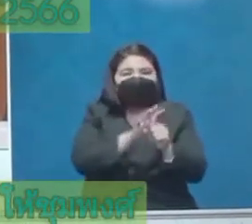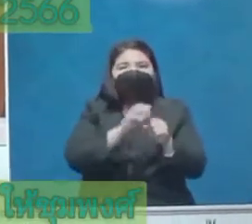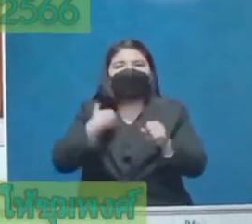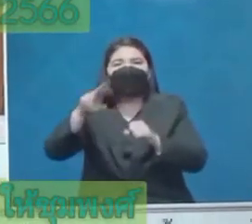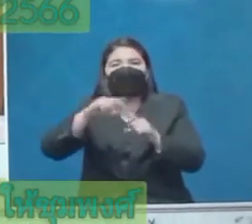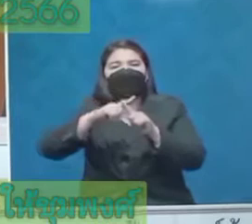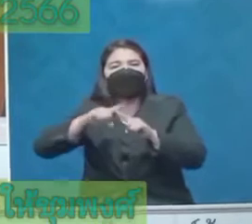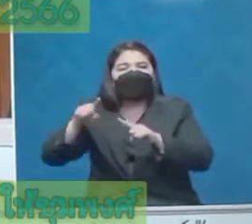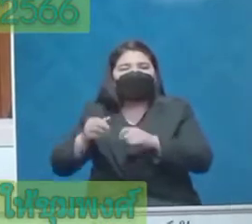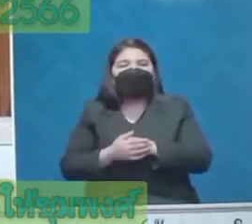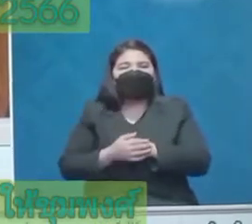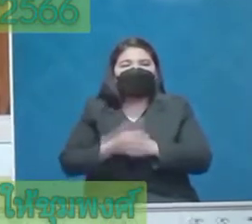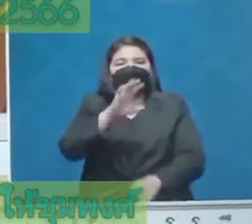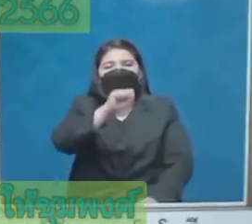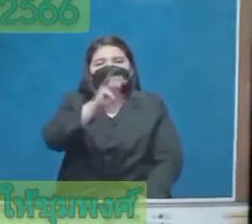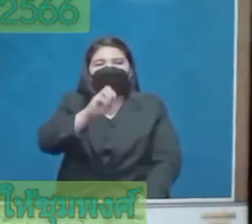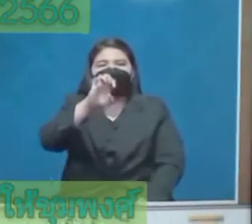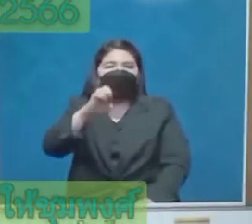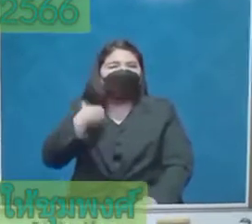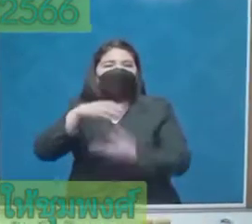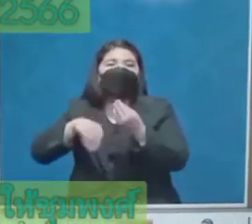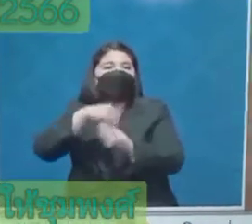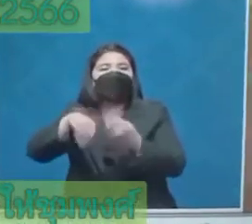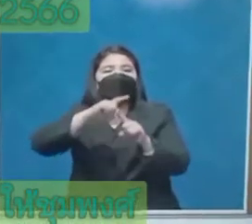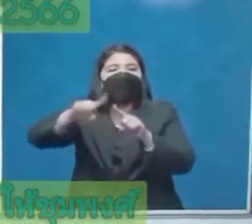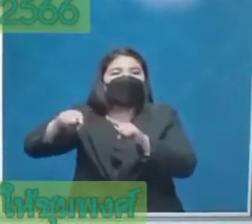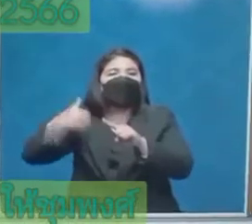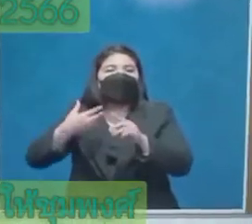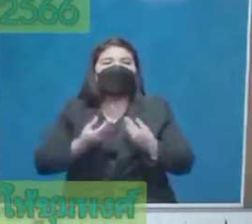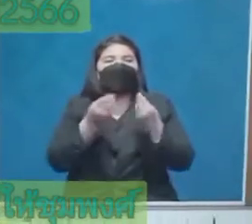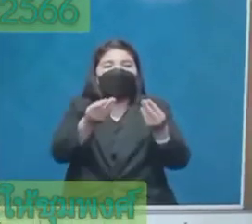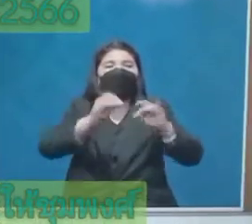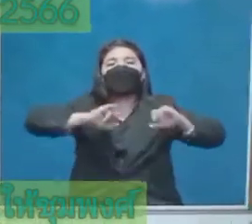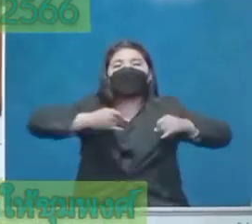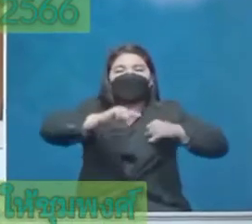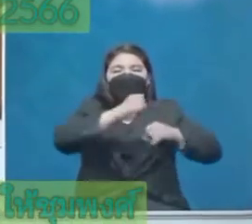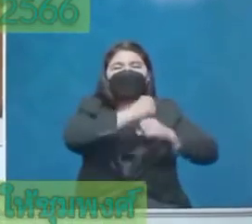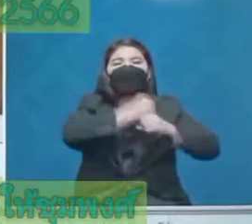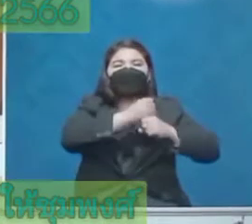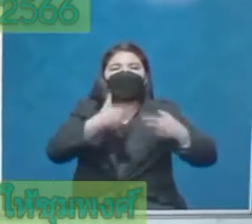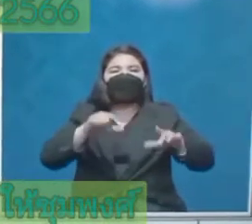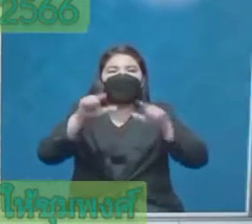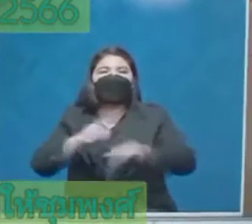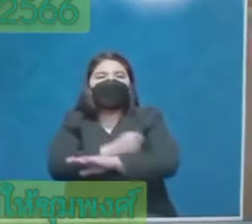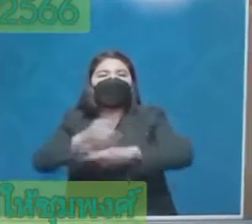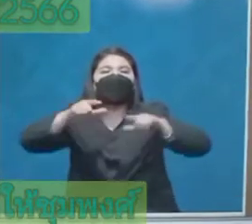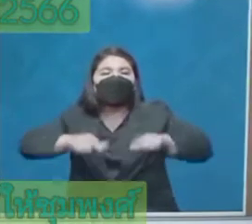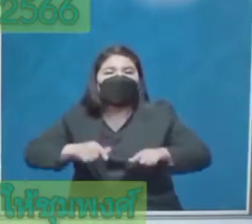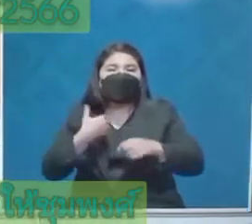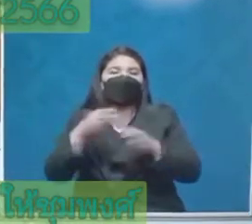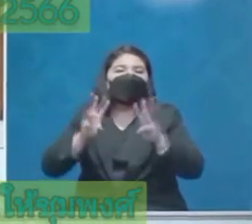ที่จะทำให้เขาอยู่รอดไม่ว่าจะ SMB ไม่ว่าธุรกิจต่างๆก็ให้ทั้งเจ้าของผู้ประกอบการไปช่วยเพื่อจะไม่ลดแรงงานลดการจ้